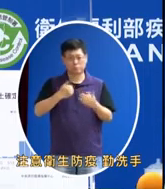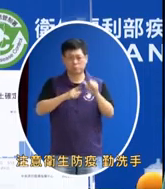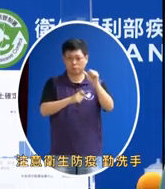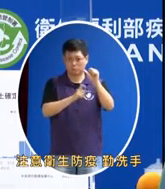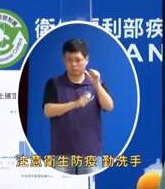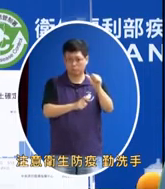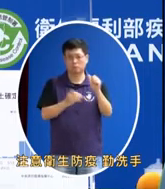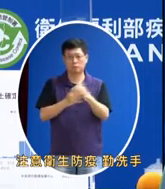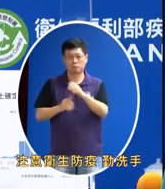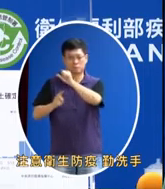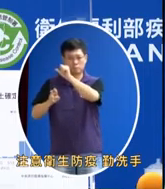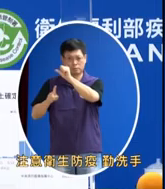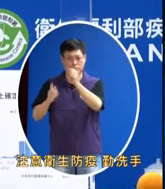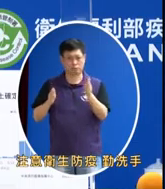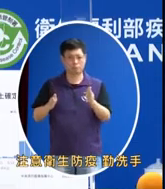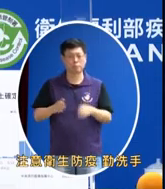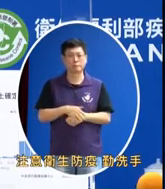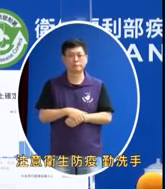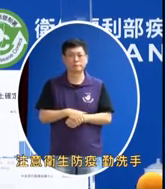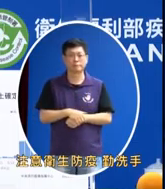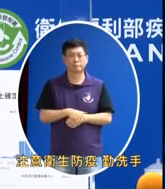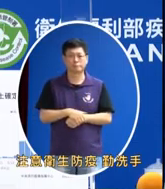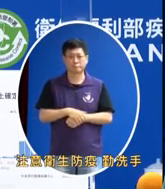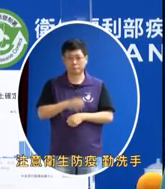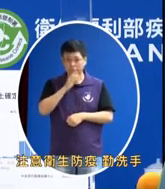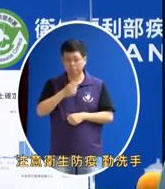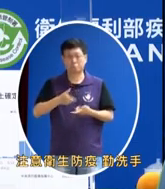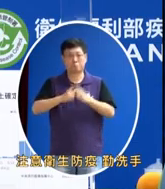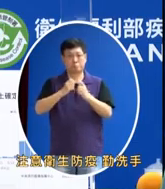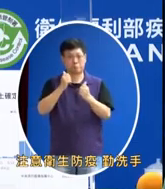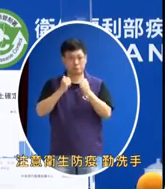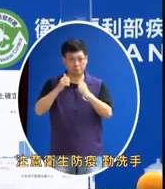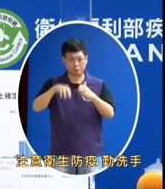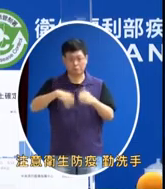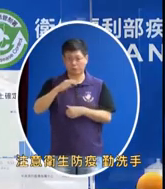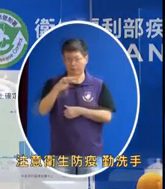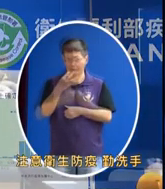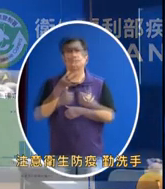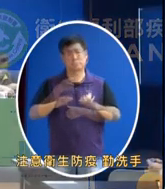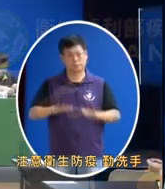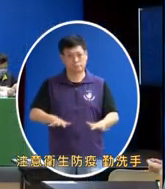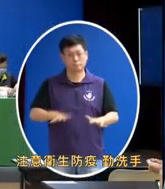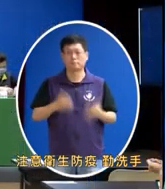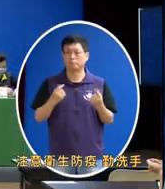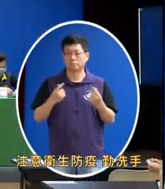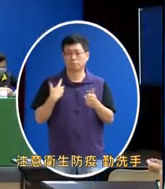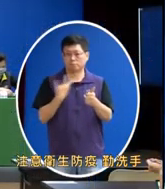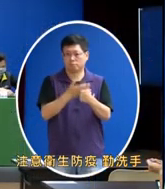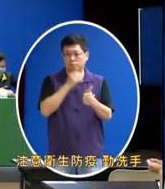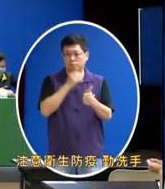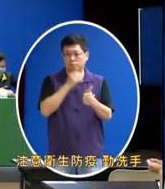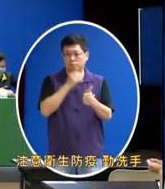321例是本土，2例是境外移入，新增2个人死亡。这一波的疫情呢，死亡人数增加到6个人，而另外呢